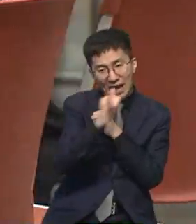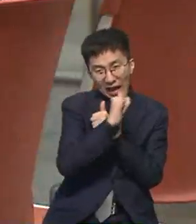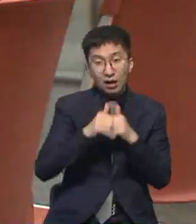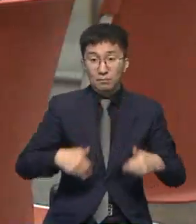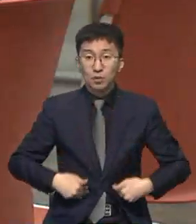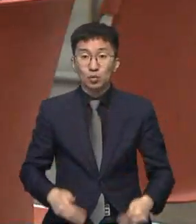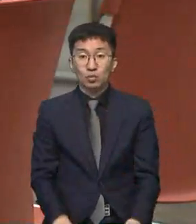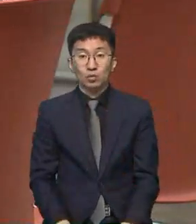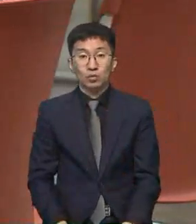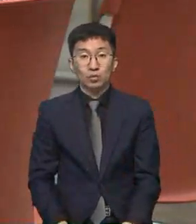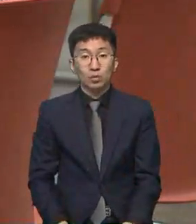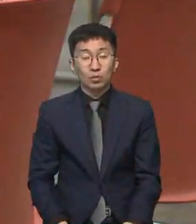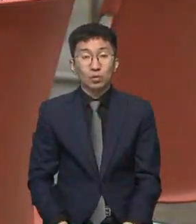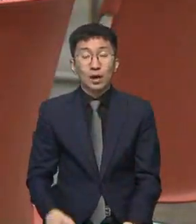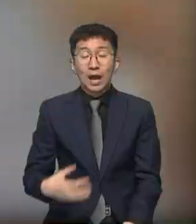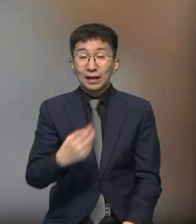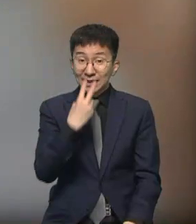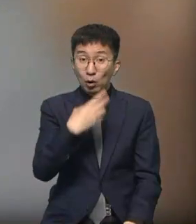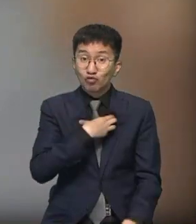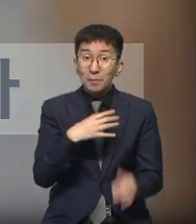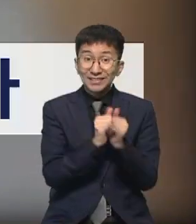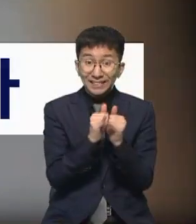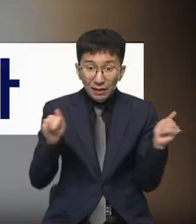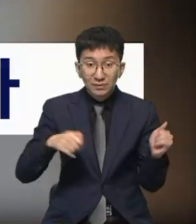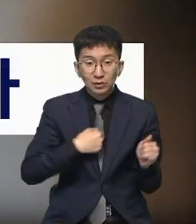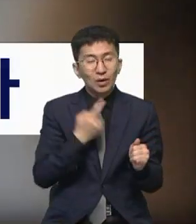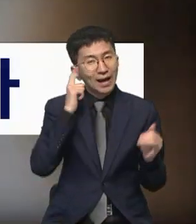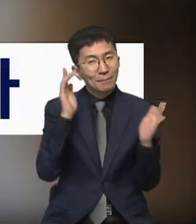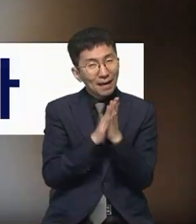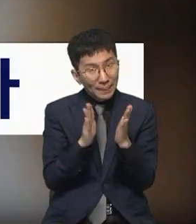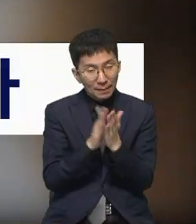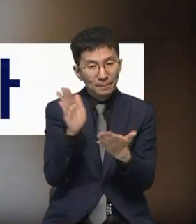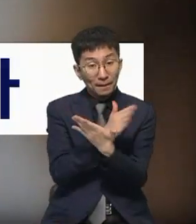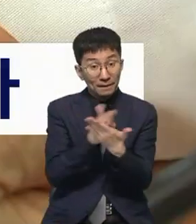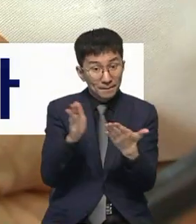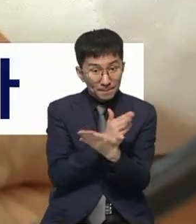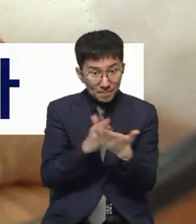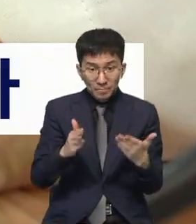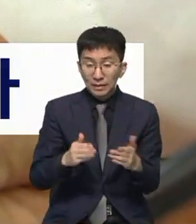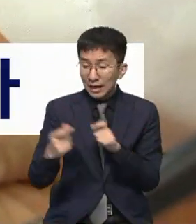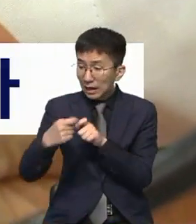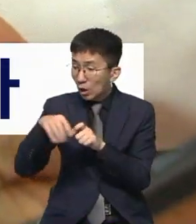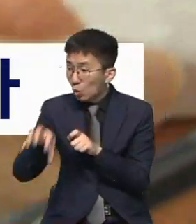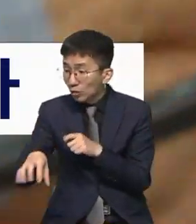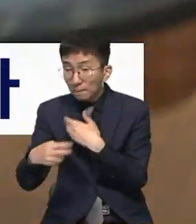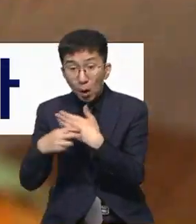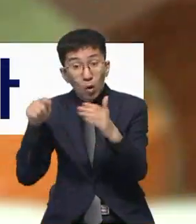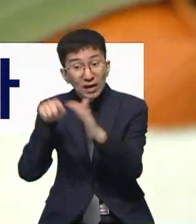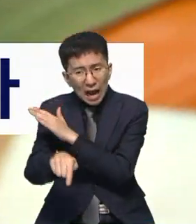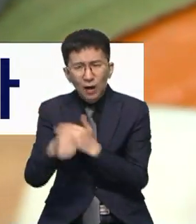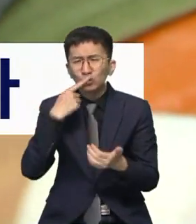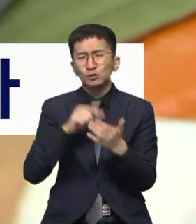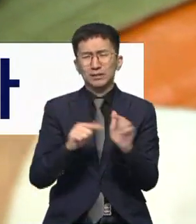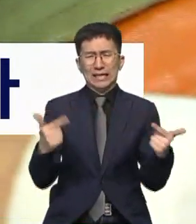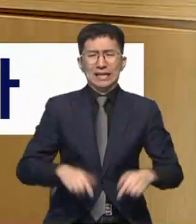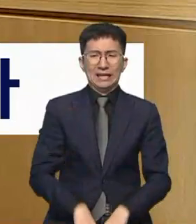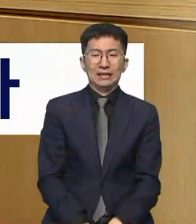합니다. 고위험군이 자신의 건강 상태를 판단하고 진료 가능한 근처 병원을 찾는 일도 쉽지